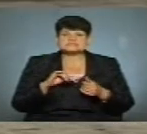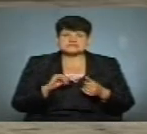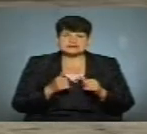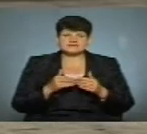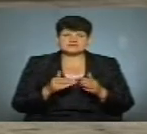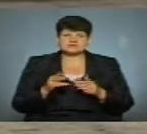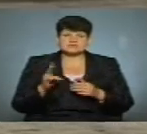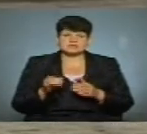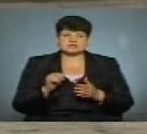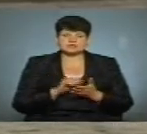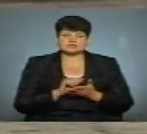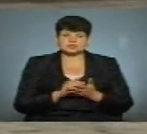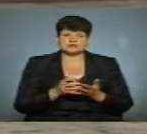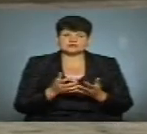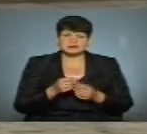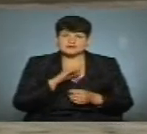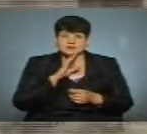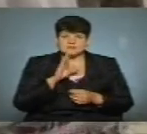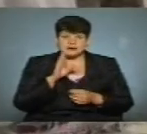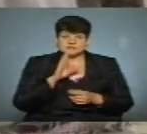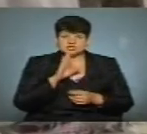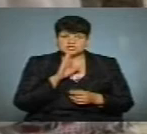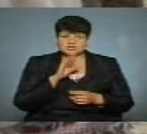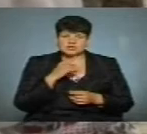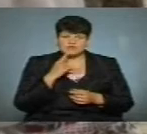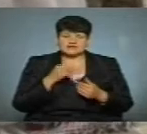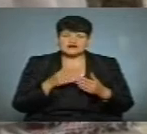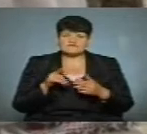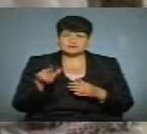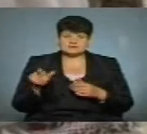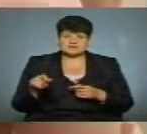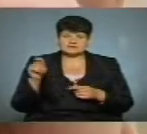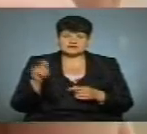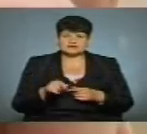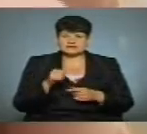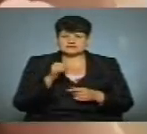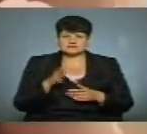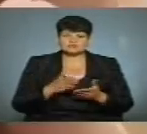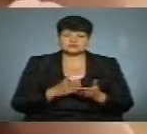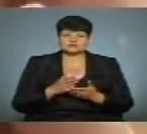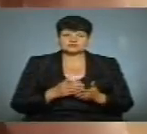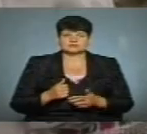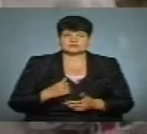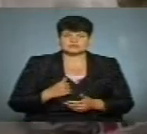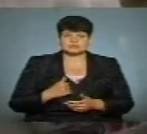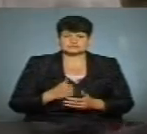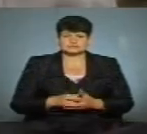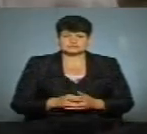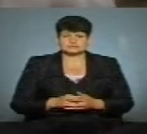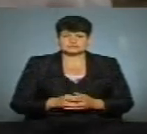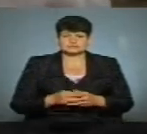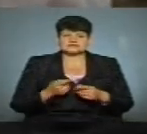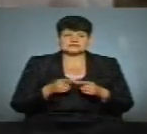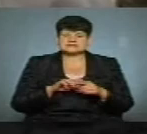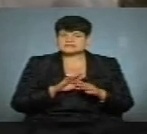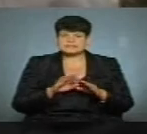Джугли його диплом отримує мама Ірина. Жінка каже, на випускний син приїхати не зміг, бо служить у війську. Буквально це не